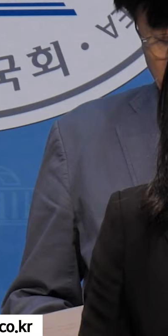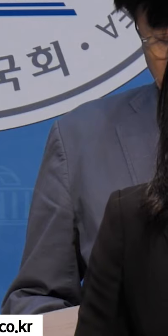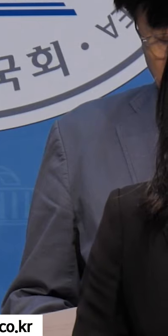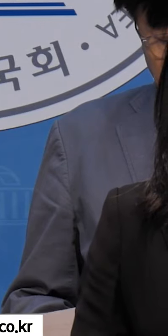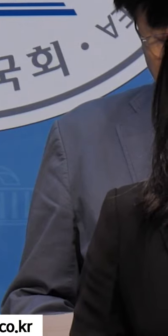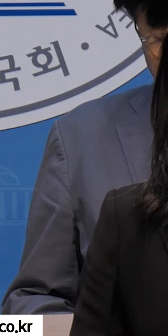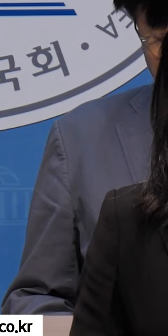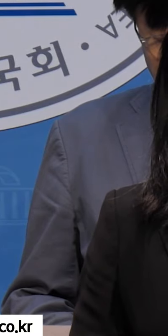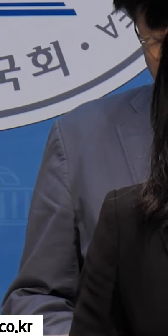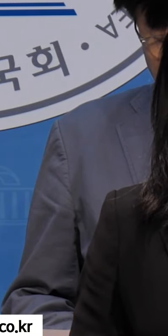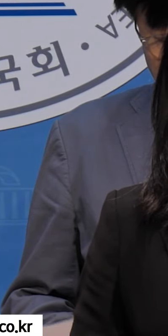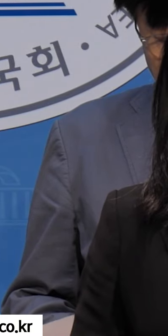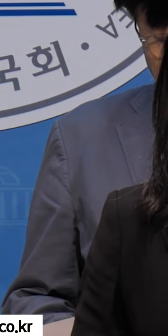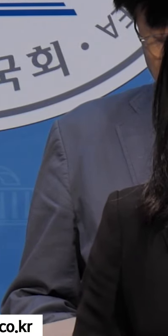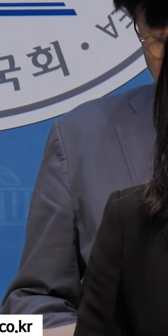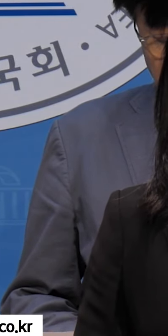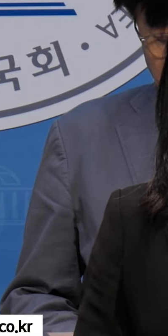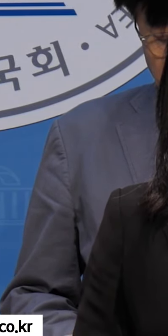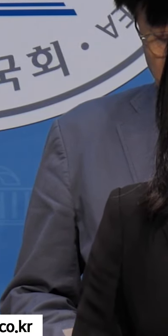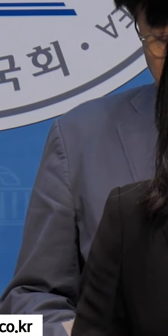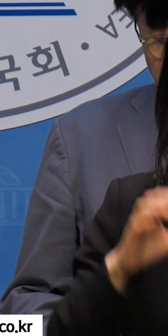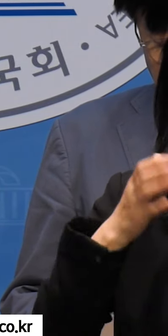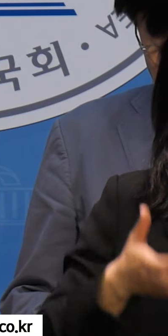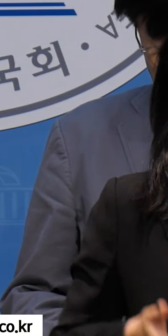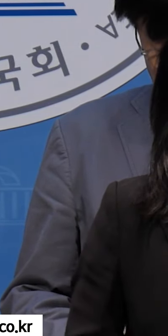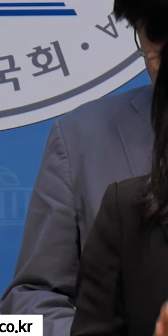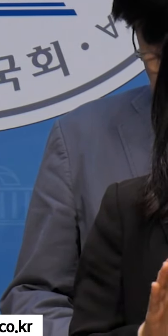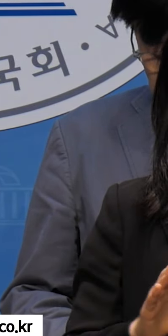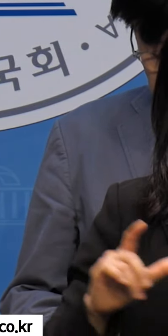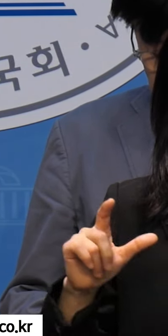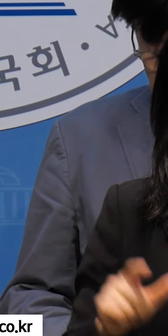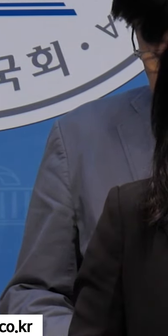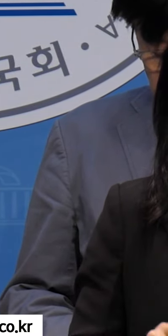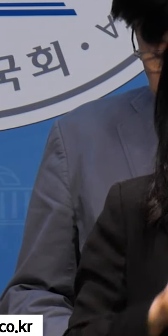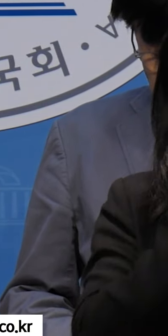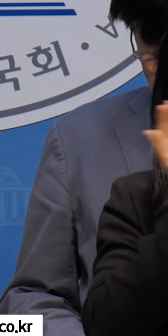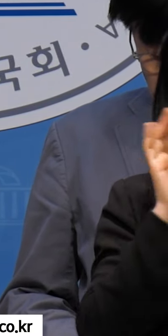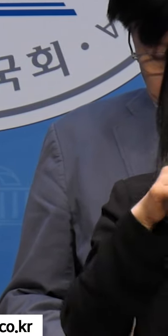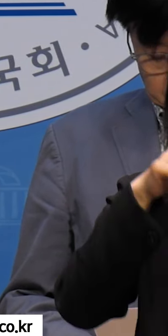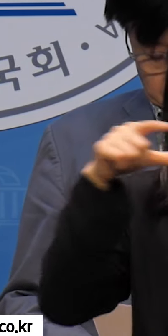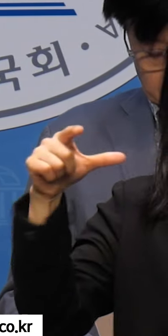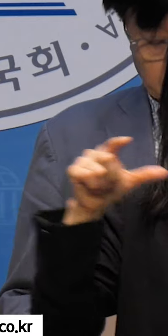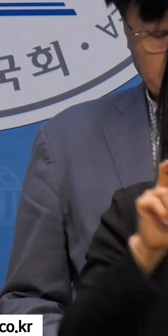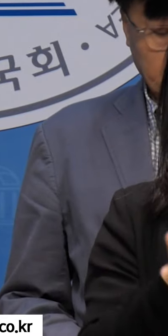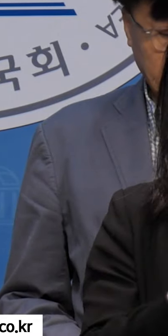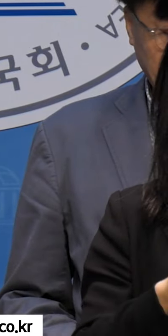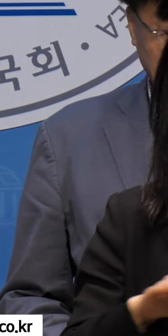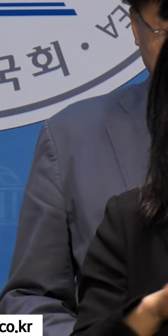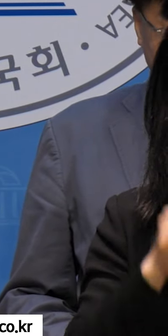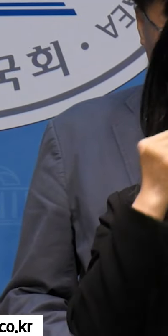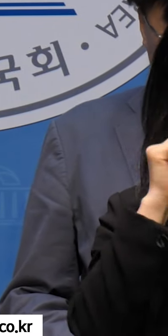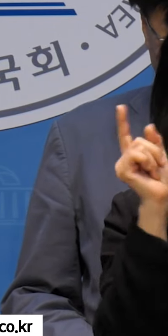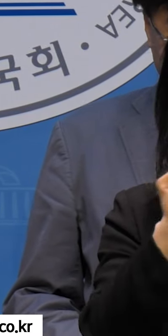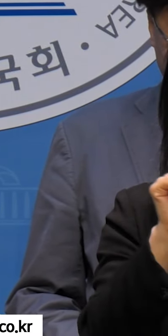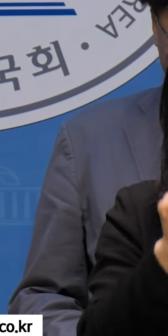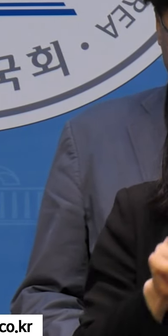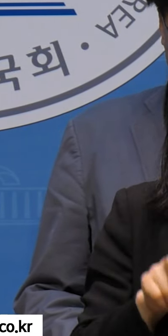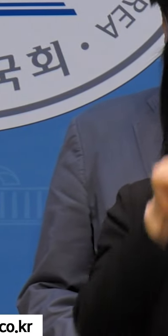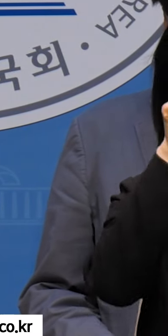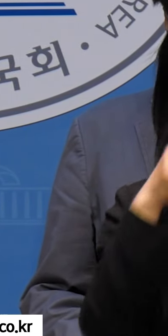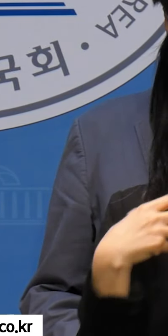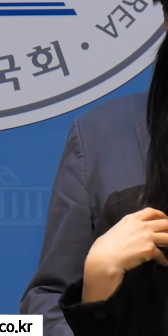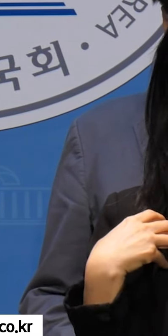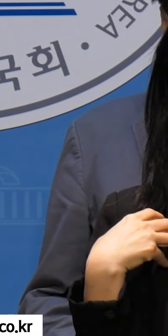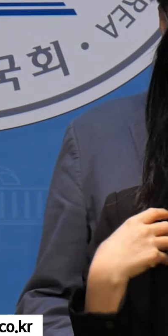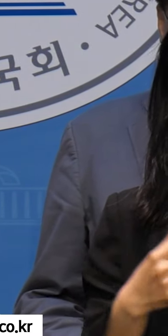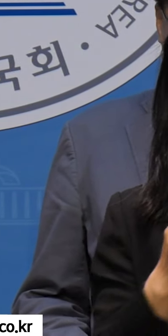등장하고 있습니다. 이렇게 저출생 그리고 또 고령화 그리고 이 문제를 해결하기 위해서 현